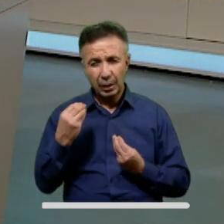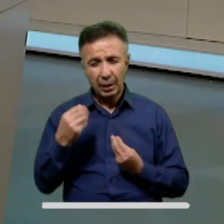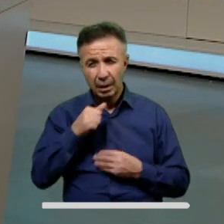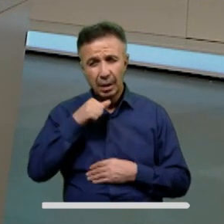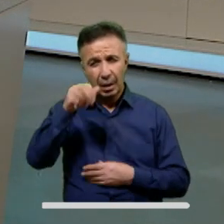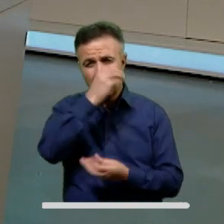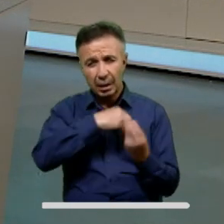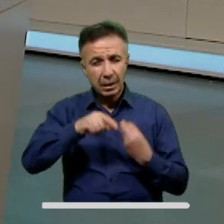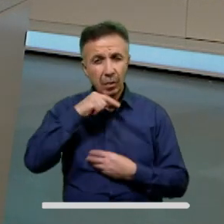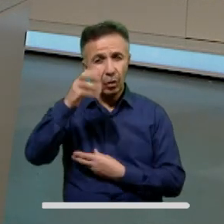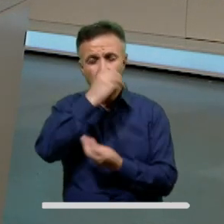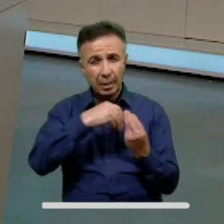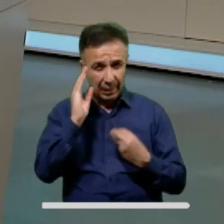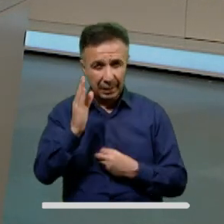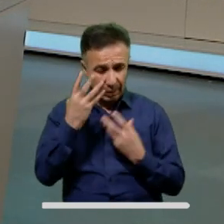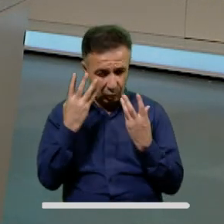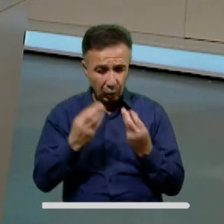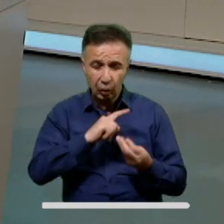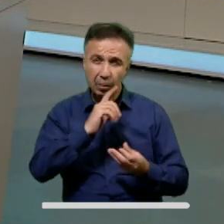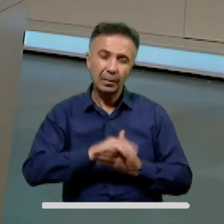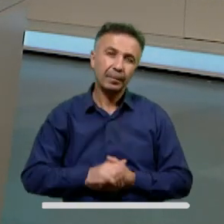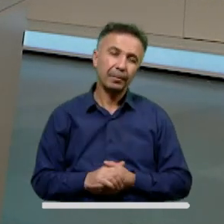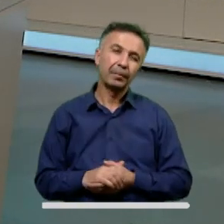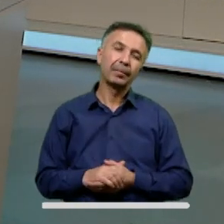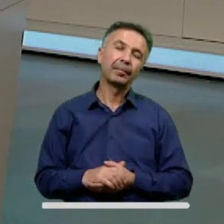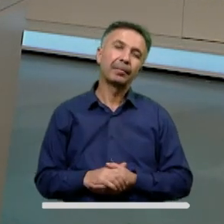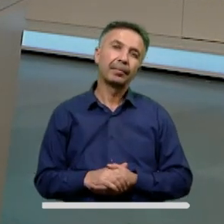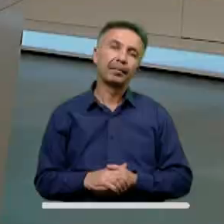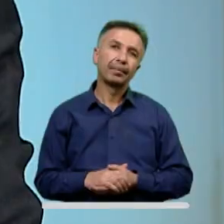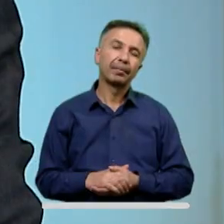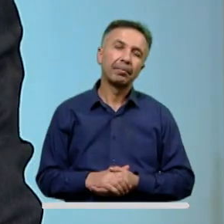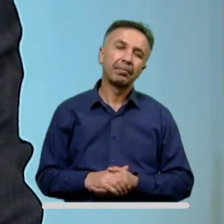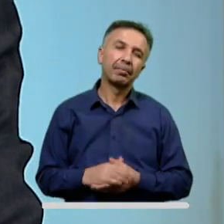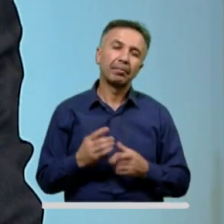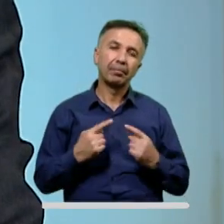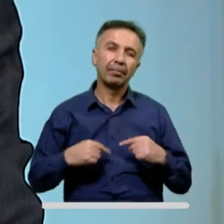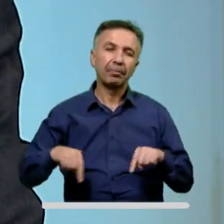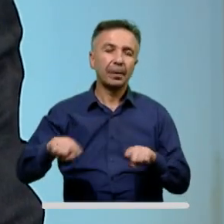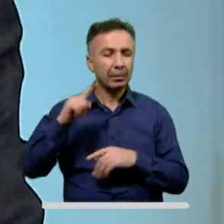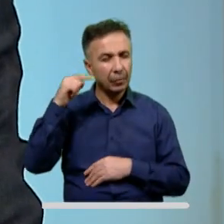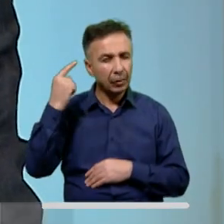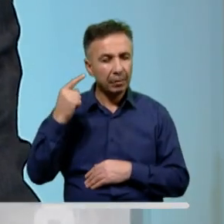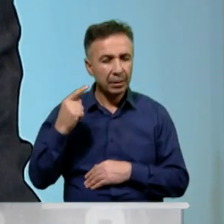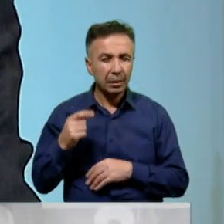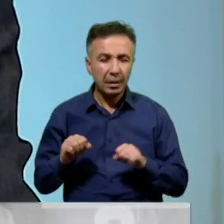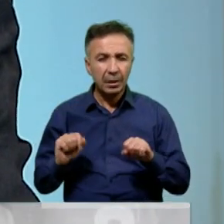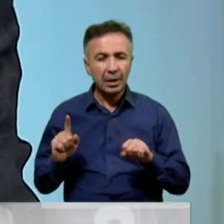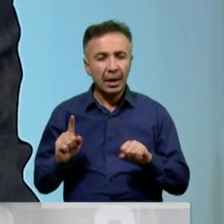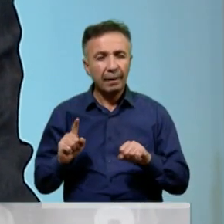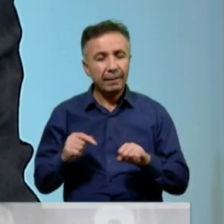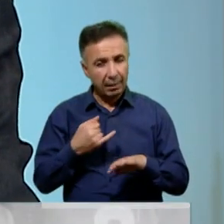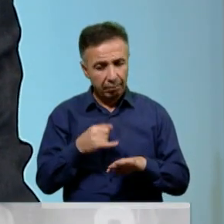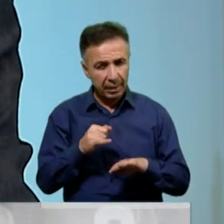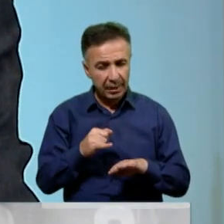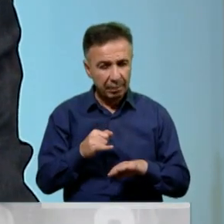olmadan hacca veya umreye veya 90 kilometre yaşayan bir mesafeye gidebilirler. Yani bizim kanaatimiz Şafii mezhebinin diğer